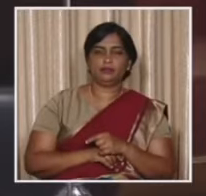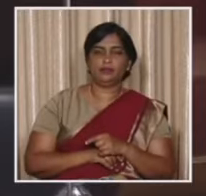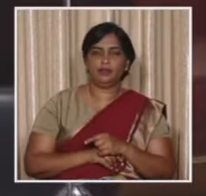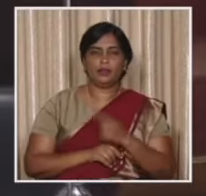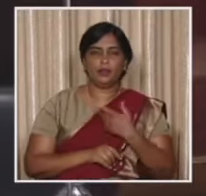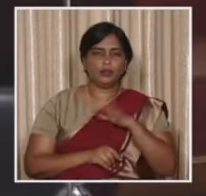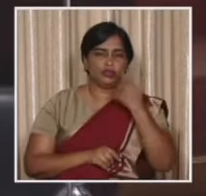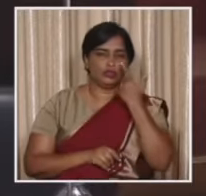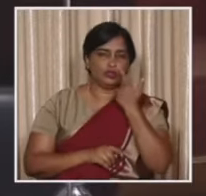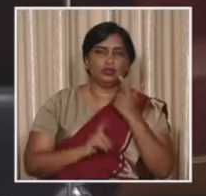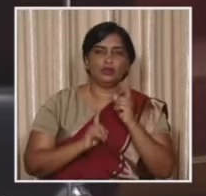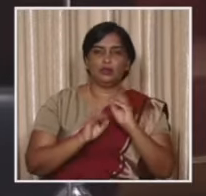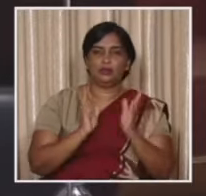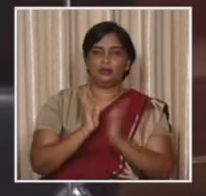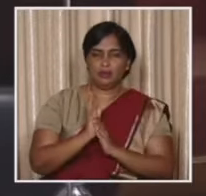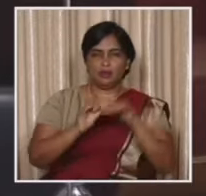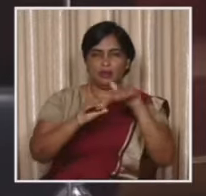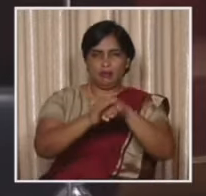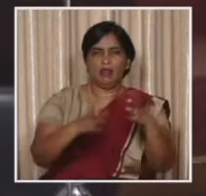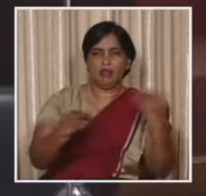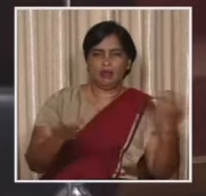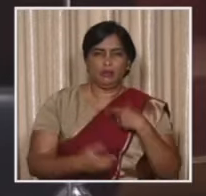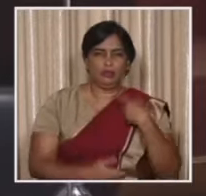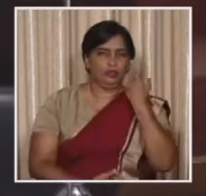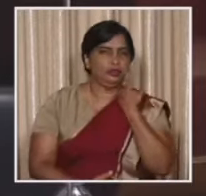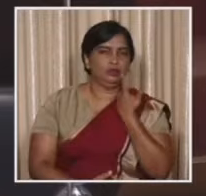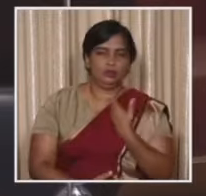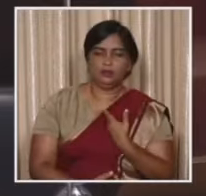මං කනගාටු වෙන අගමැතිතුමා මෙතන නොසිතීම ගැන